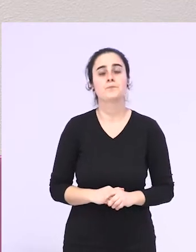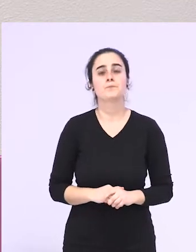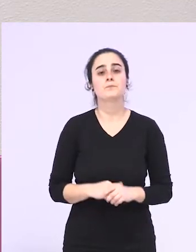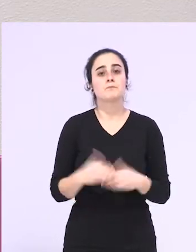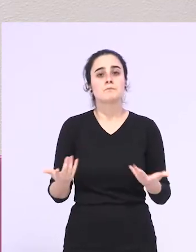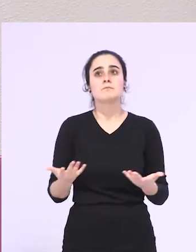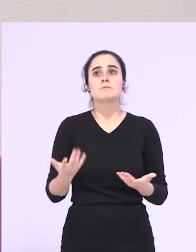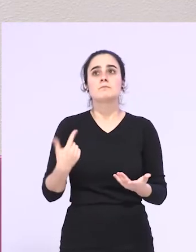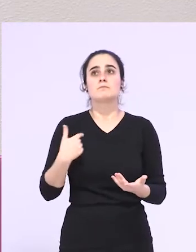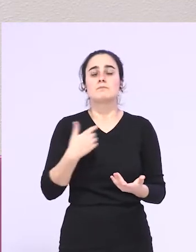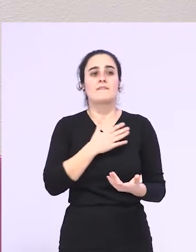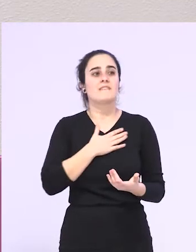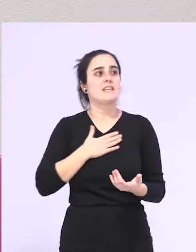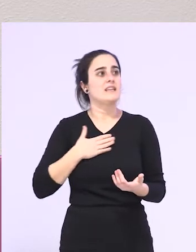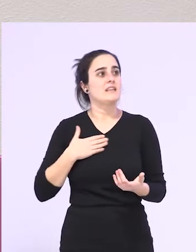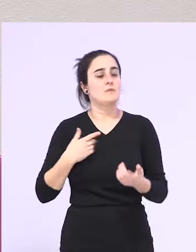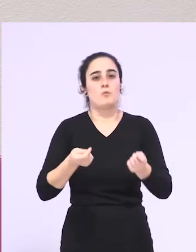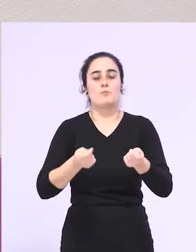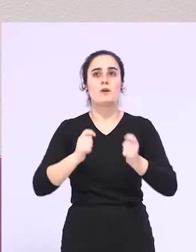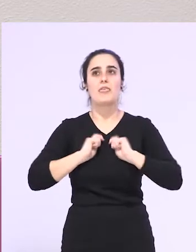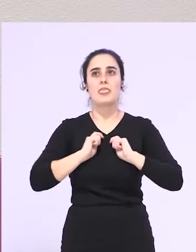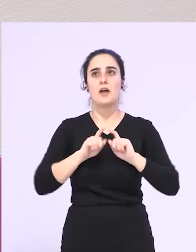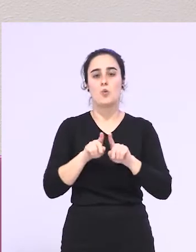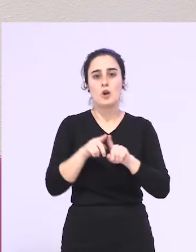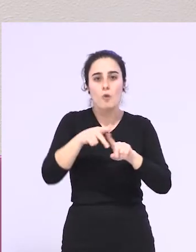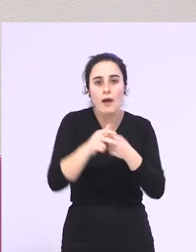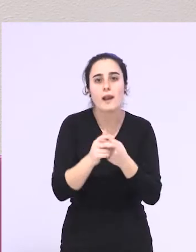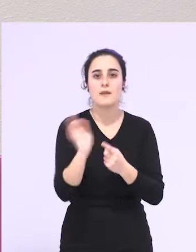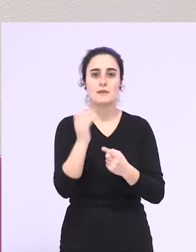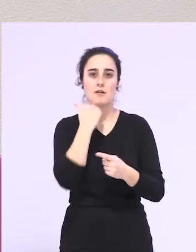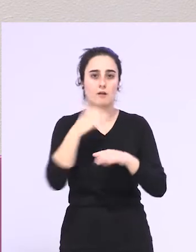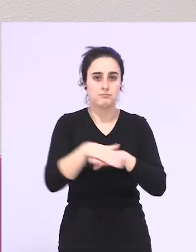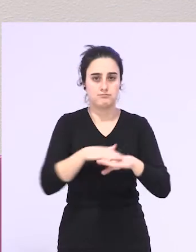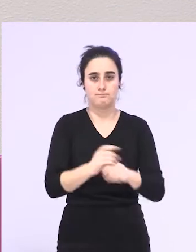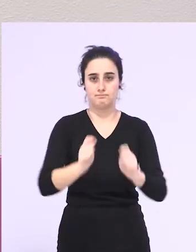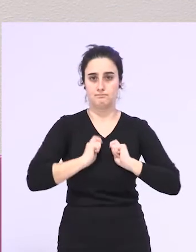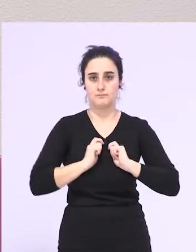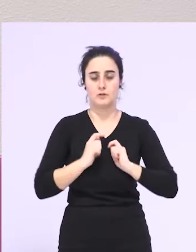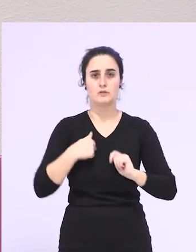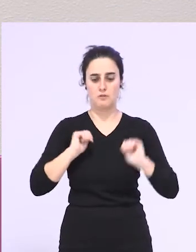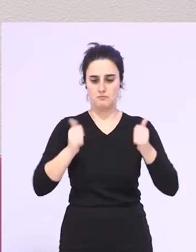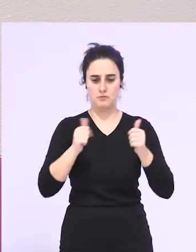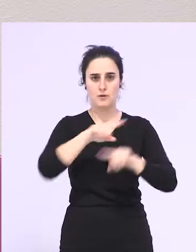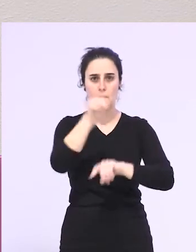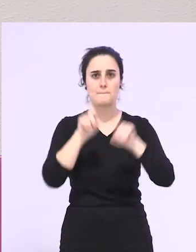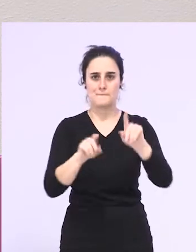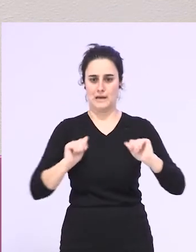Nolabait tresna bat edo emango ziguna, ez? Orduan, ni hasi nintzen nolabait galdera bati tiraka, eta izan